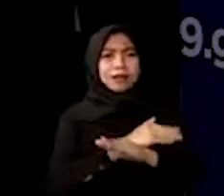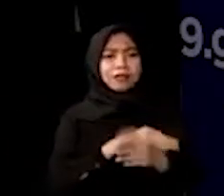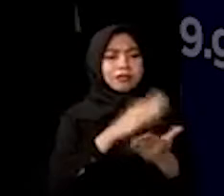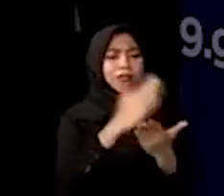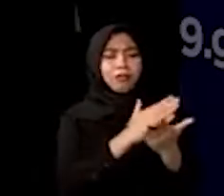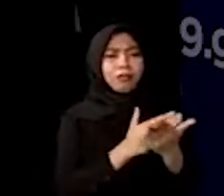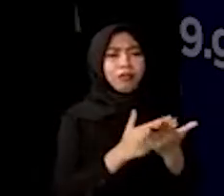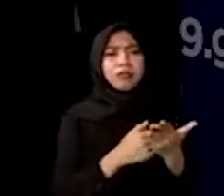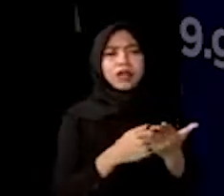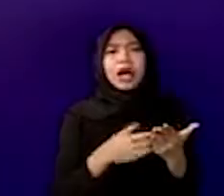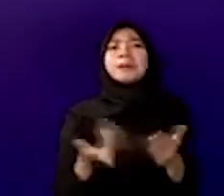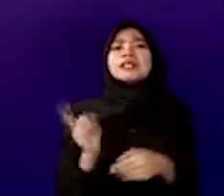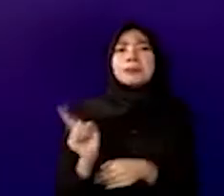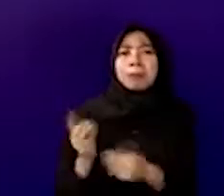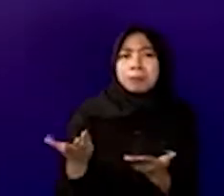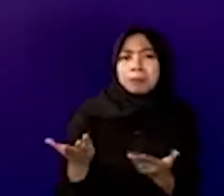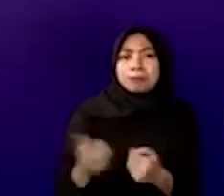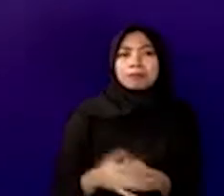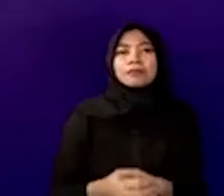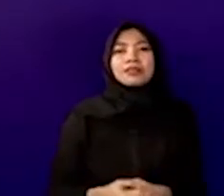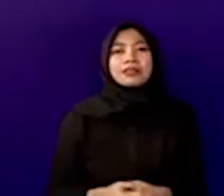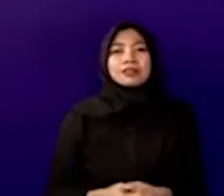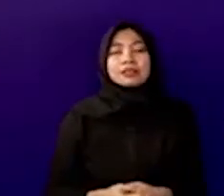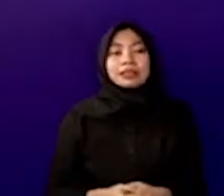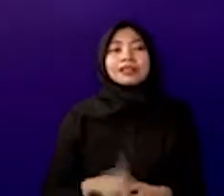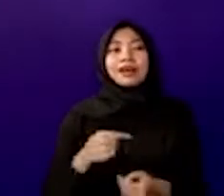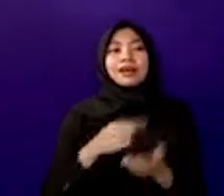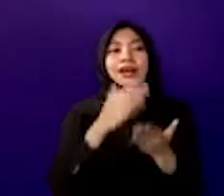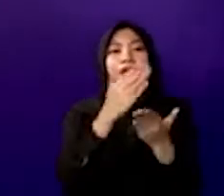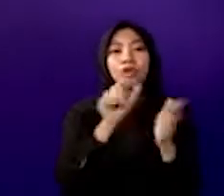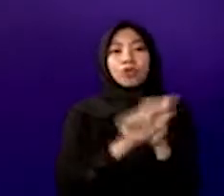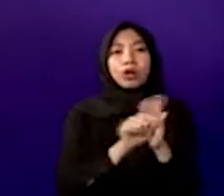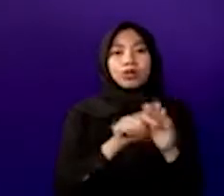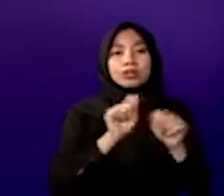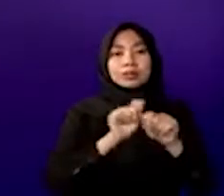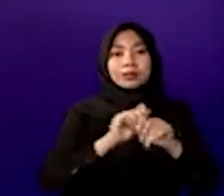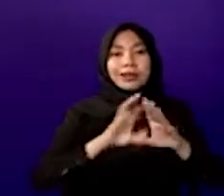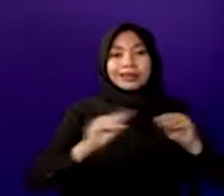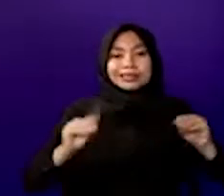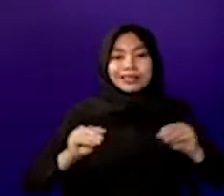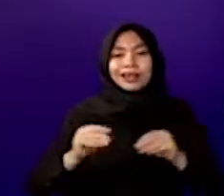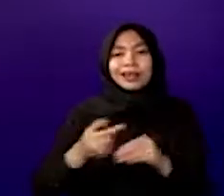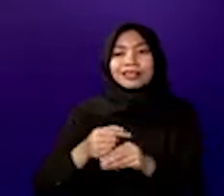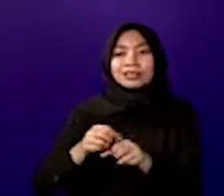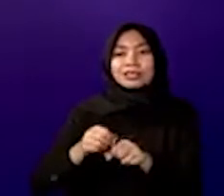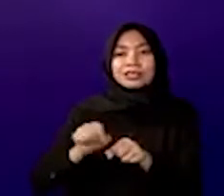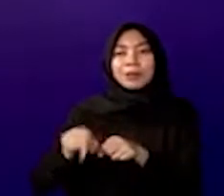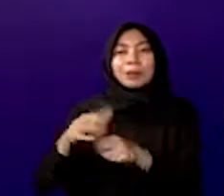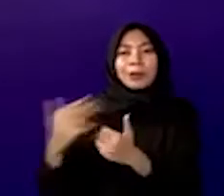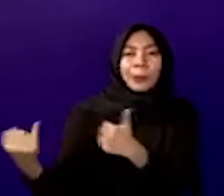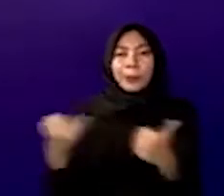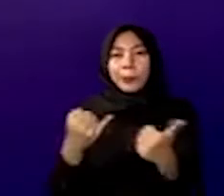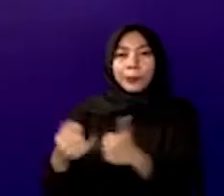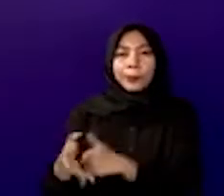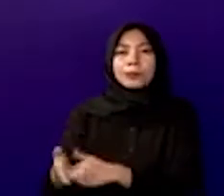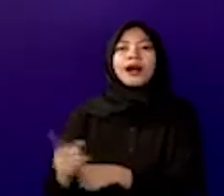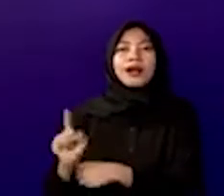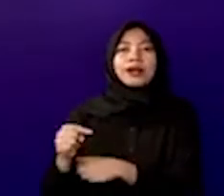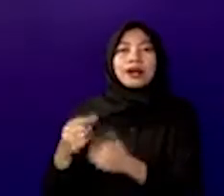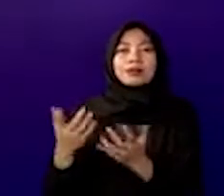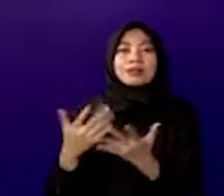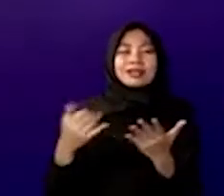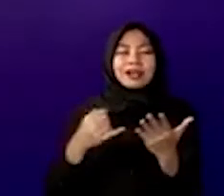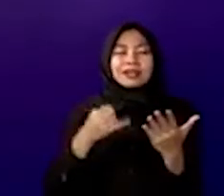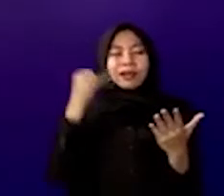sekarang Pak Jadi pertama Mungkin beberapa isu beberapa isu yang memang dibuat diolah di masyarakat